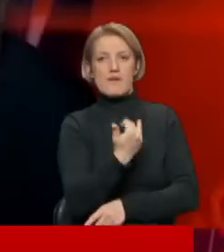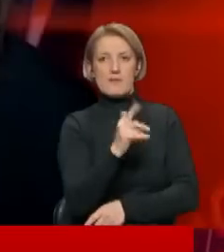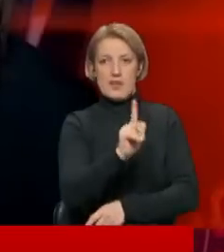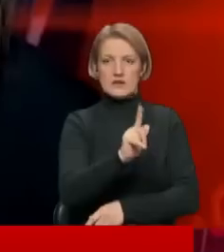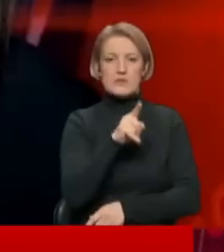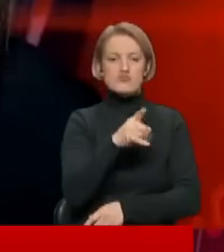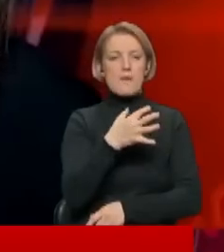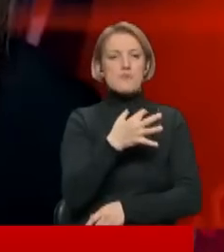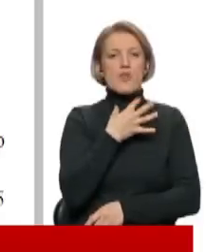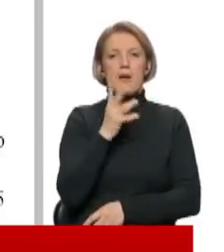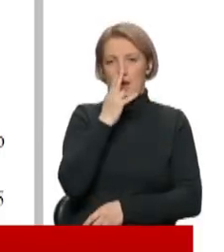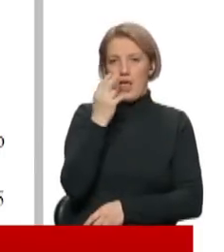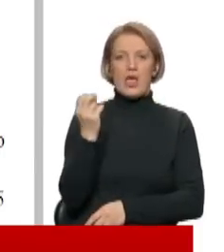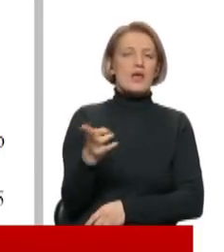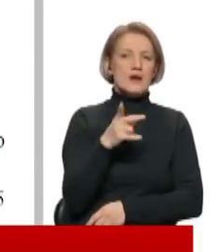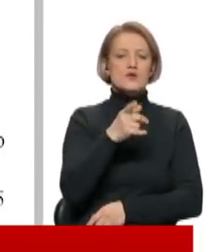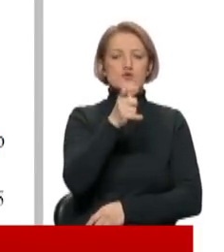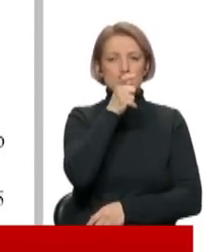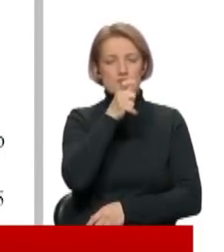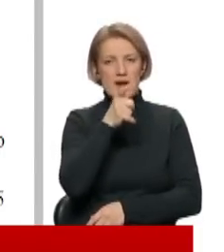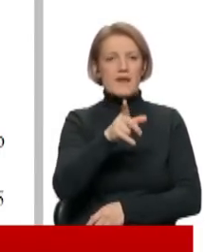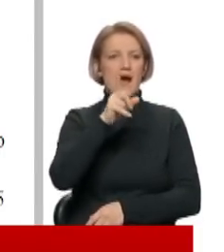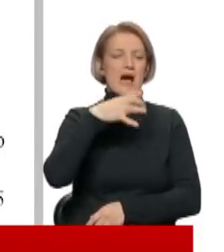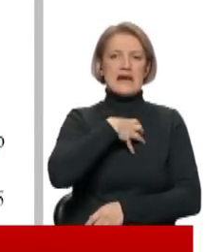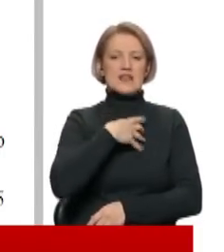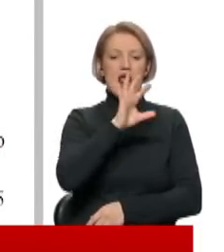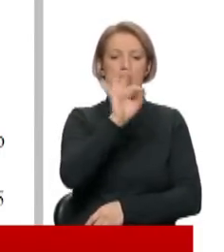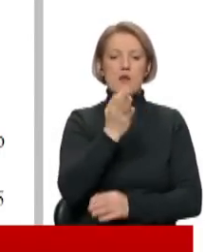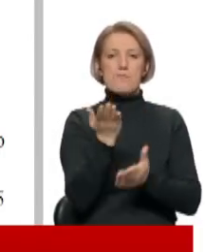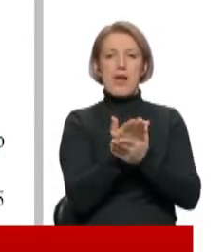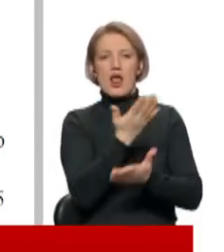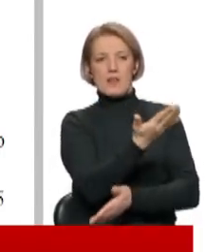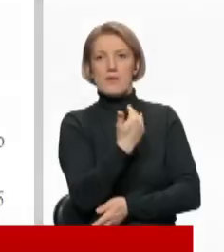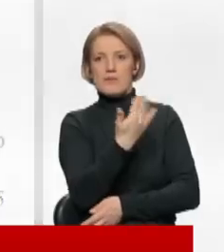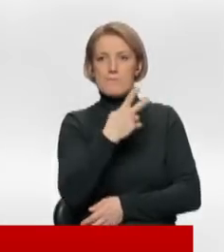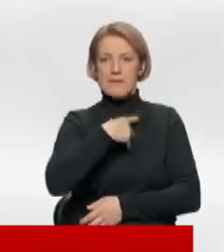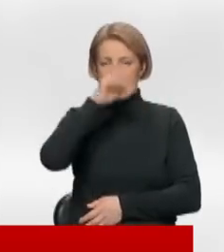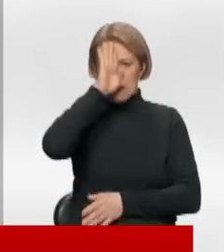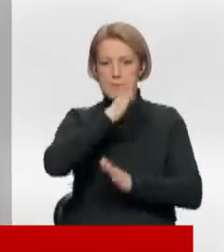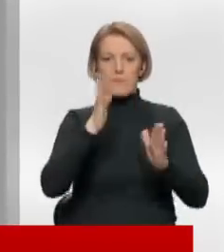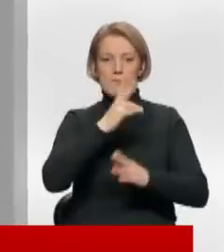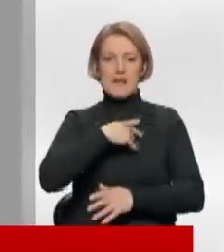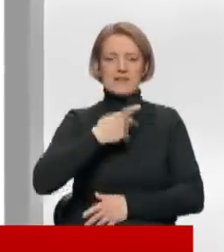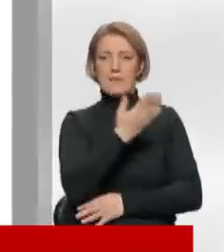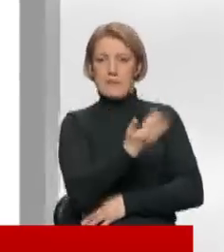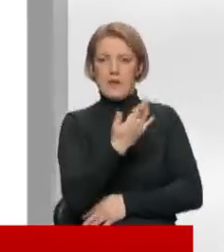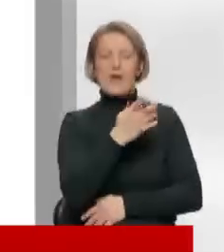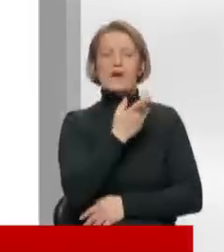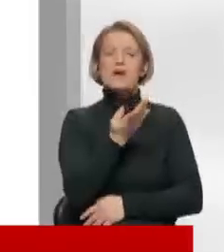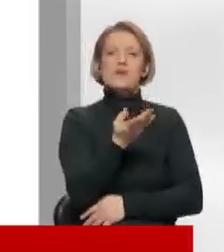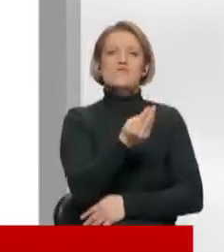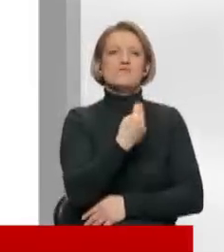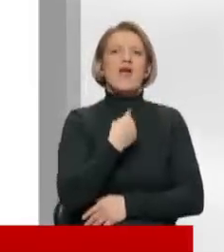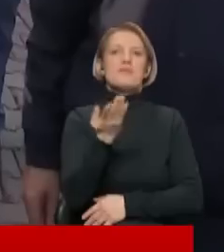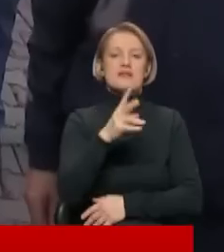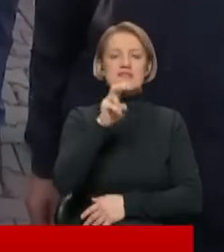Bunlar da muhatap alınmıyor Şubat Haziran ve Eylülde istenen belgeler gelmeyince 9 Kasım'da ve binada inceleme yapacağını duyurdu